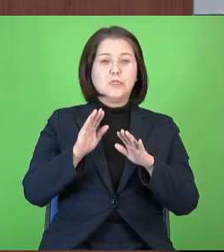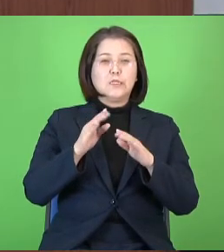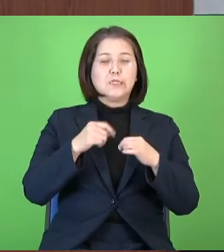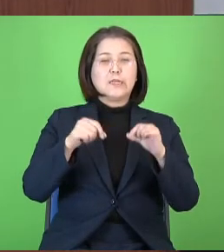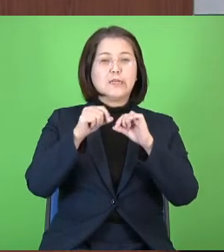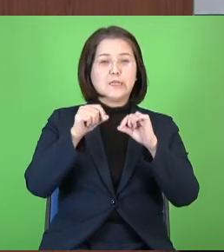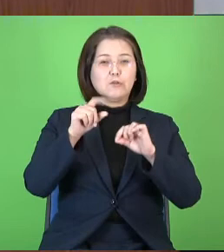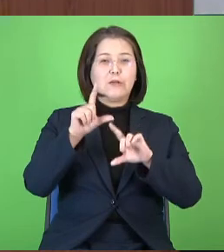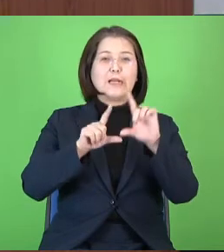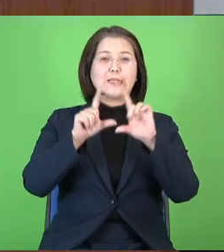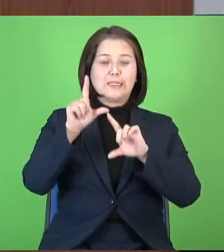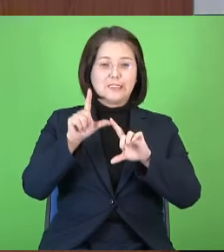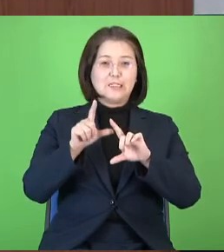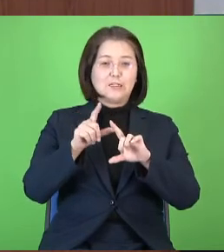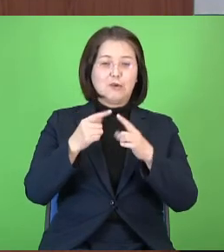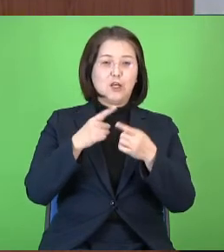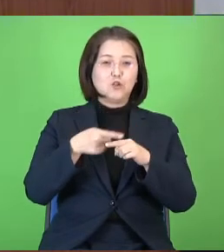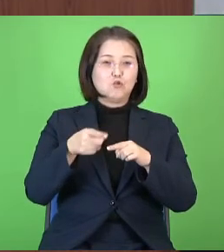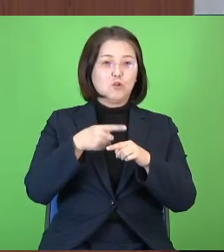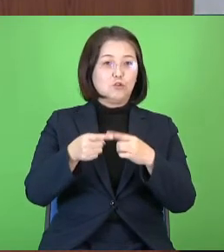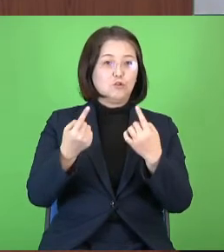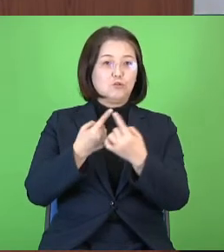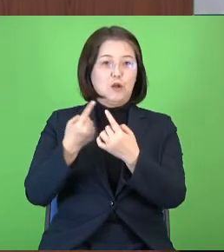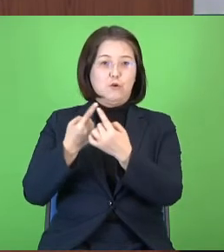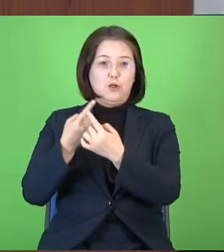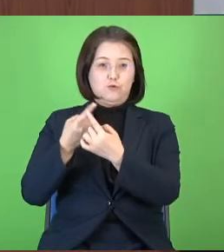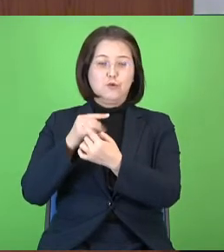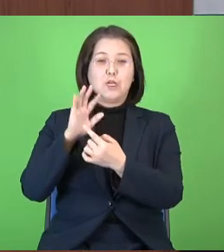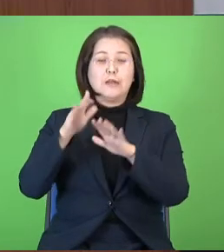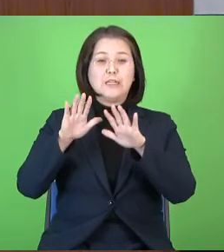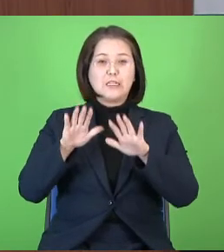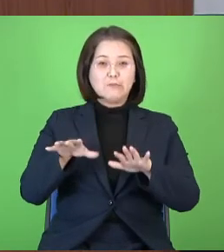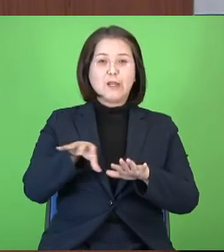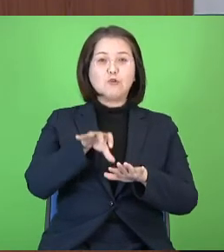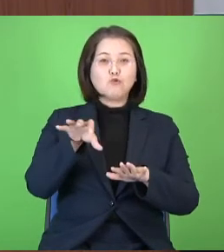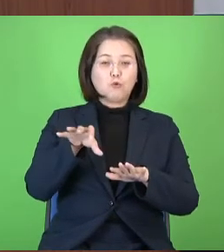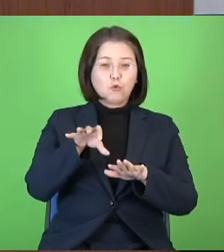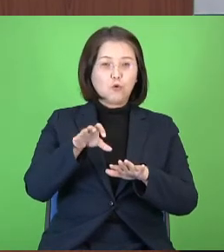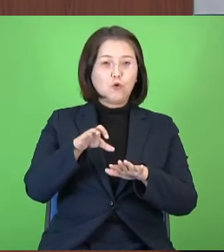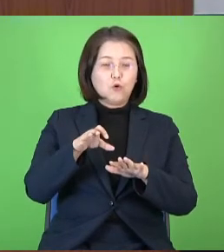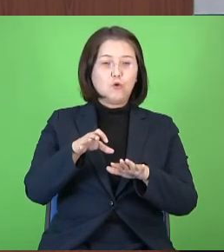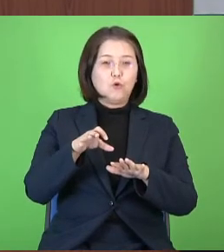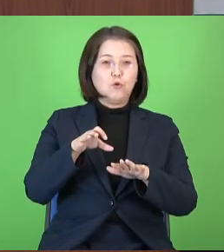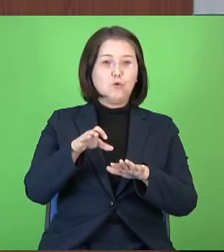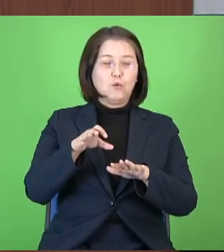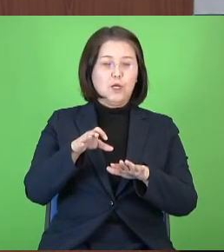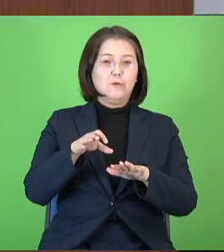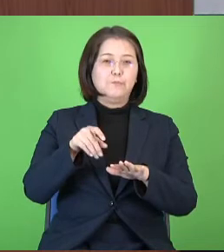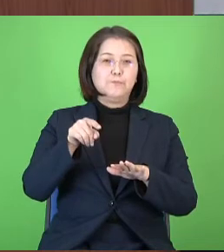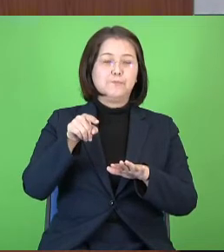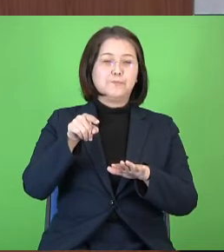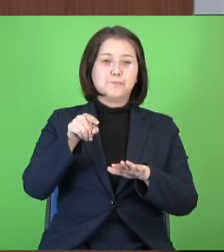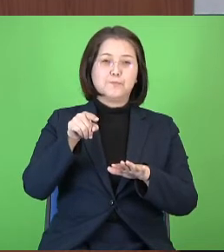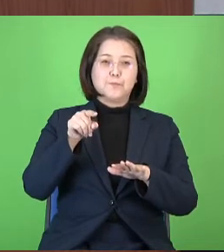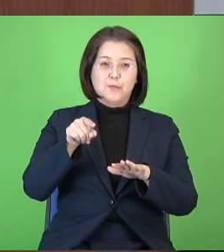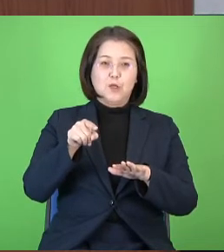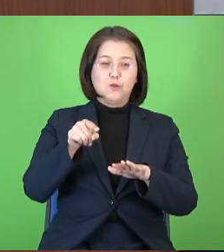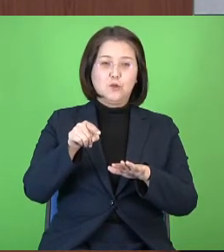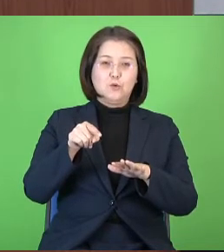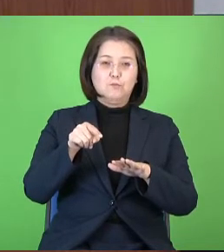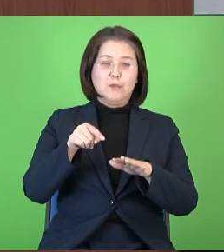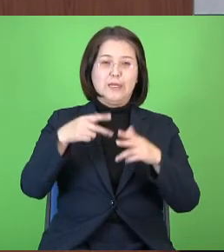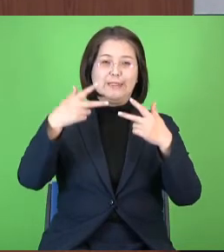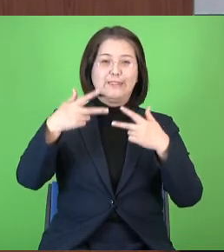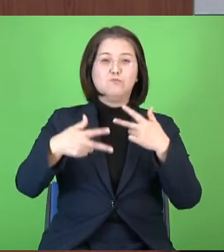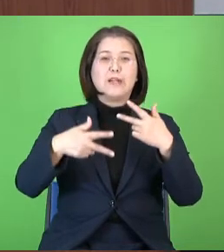中というところですまあそしてまあ最終形10よく立つにまあ進化させ